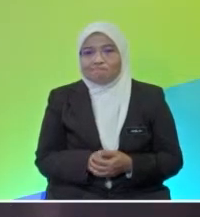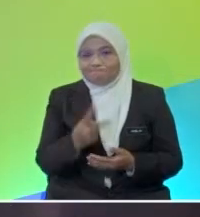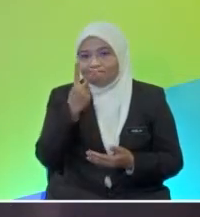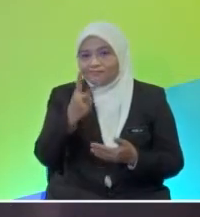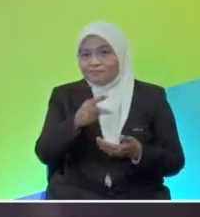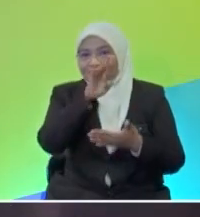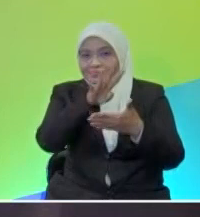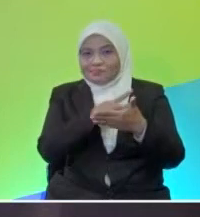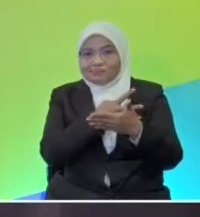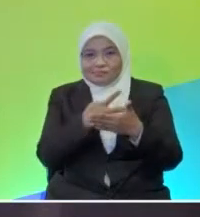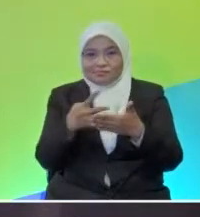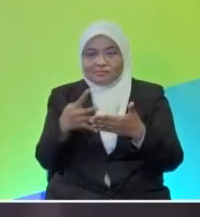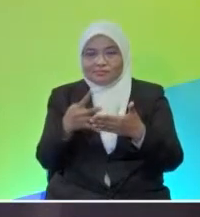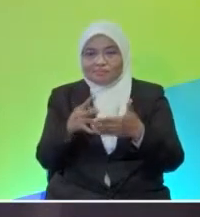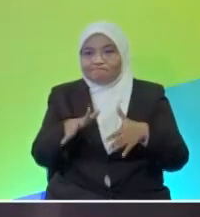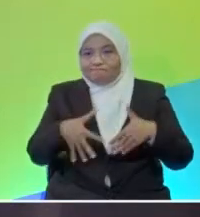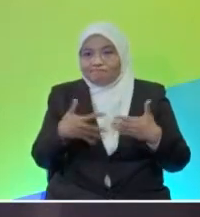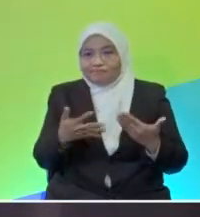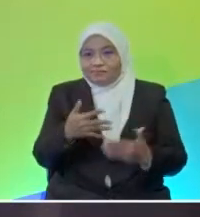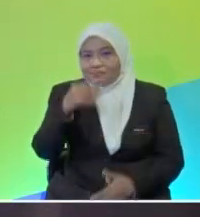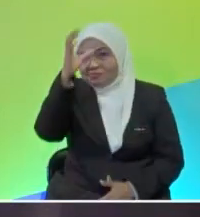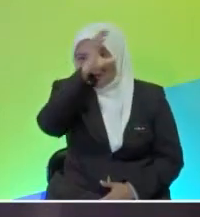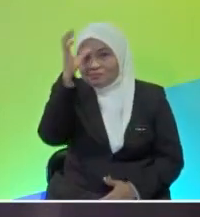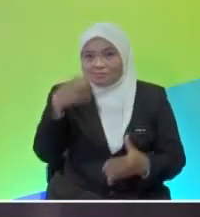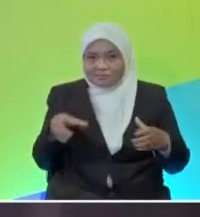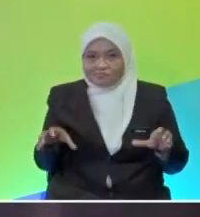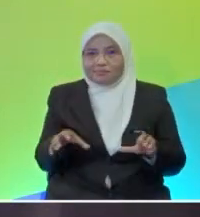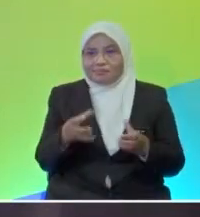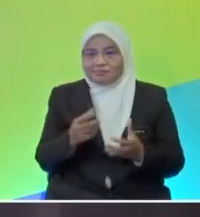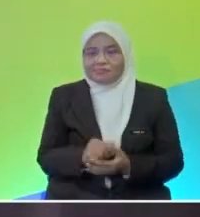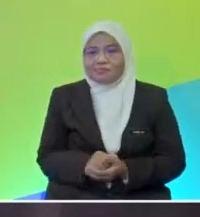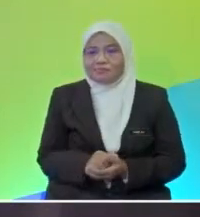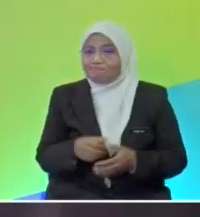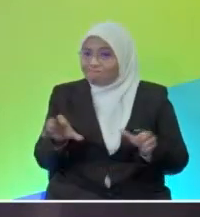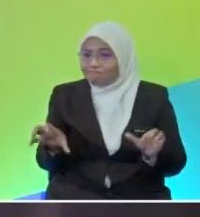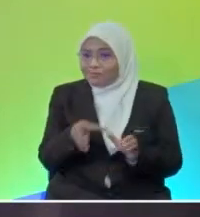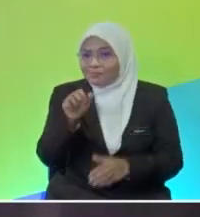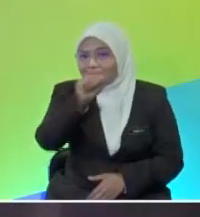saya enggak bijak semua ke kosan ya Yang ini kita kena aduh